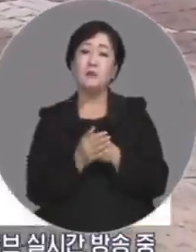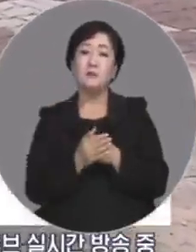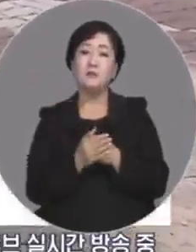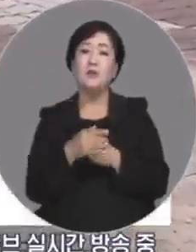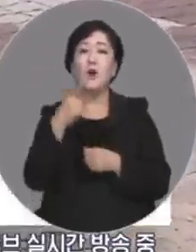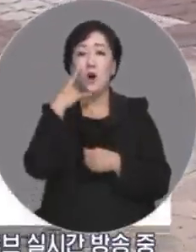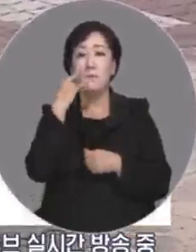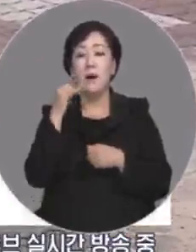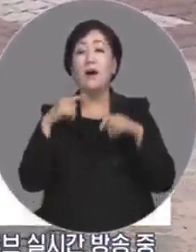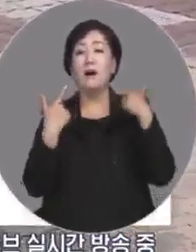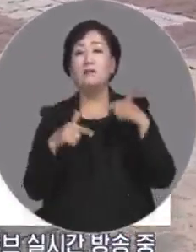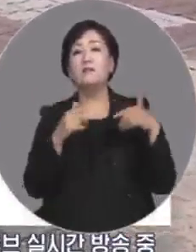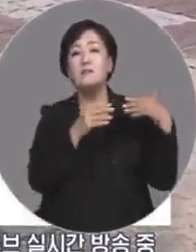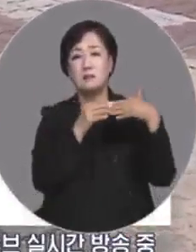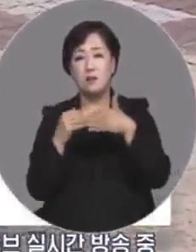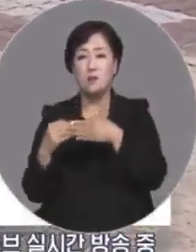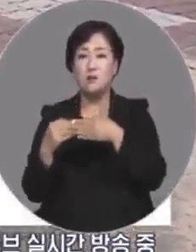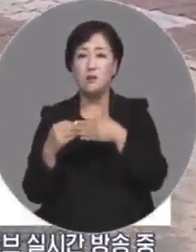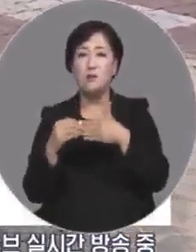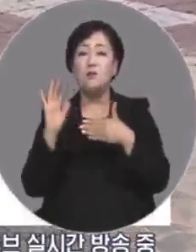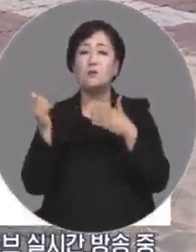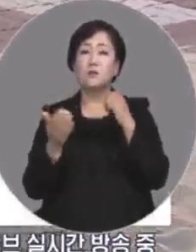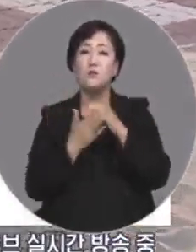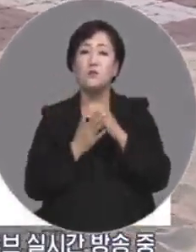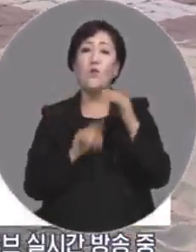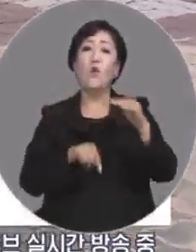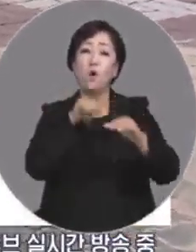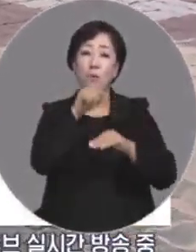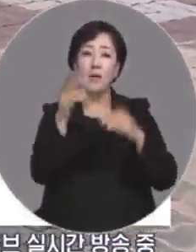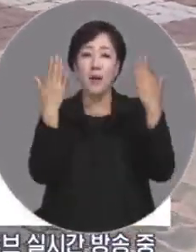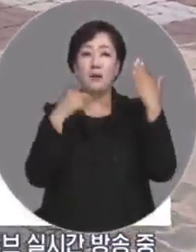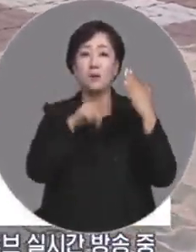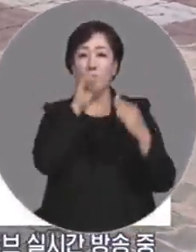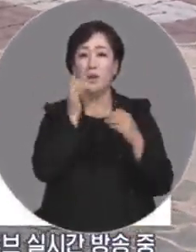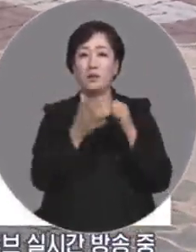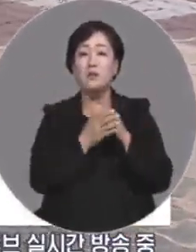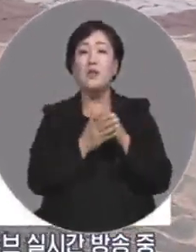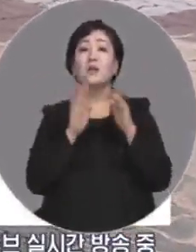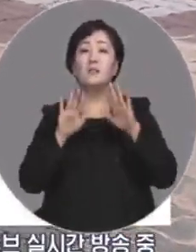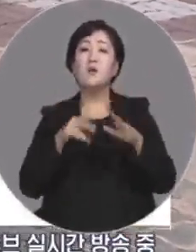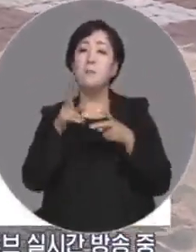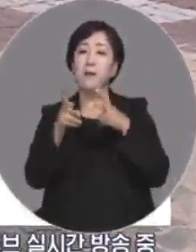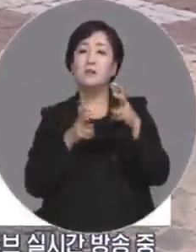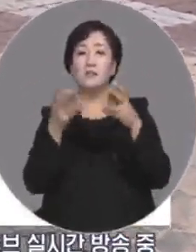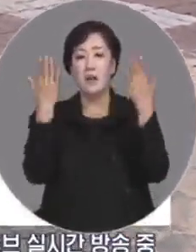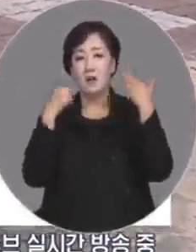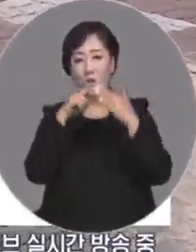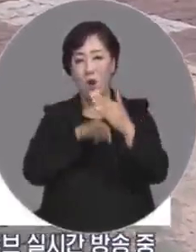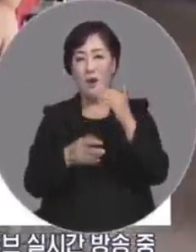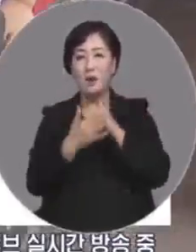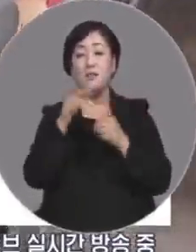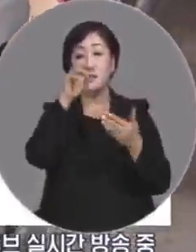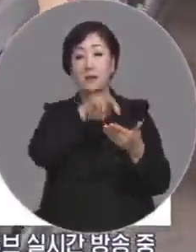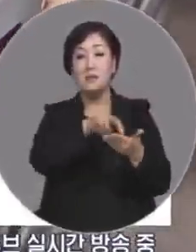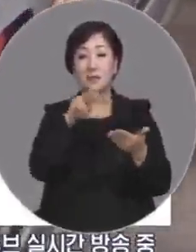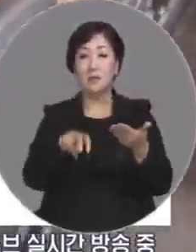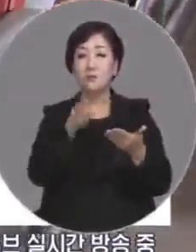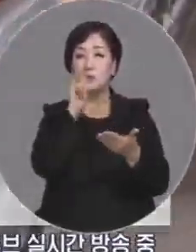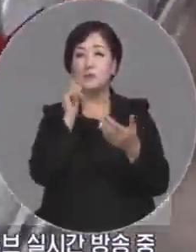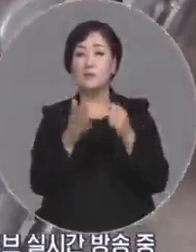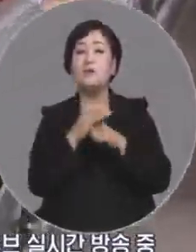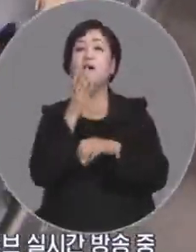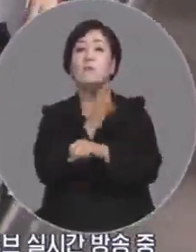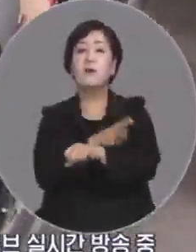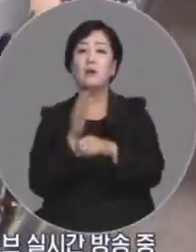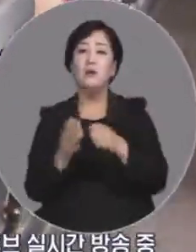옛날에는 부모가 데려다줘서 여기 못 들어오고 지금 버스 여기 안에까지 들어갈 수 있고.